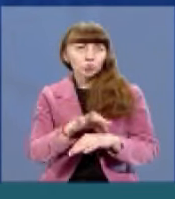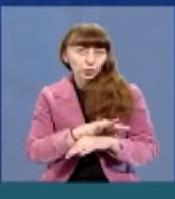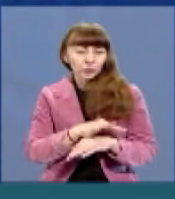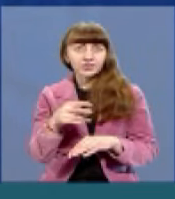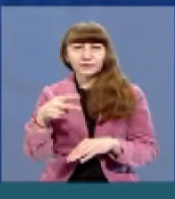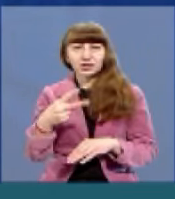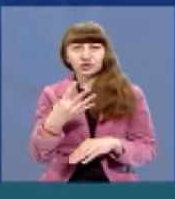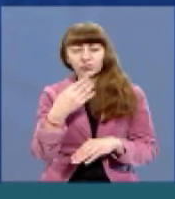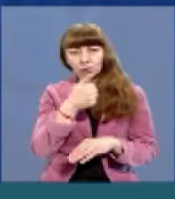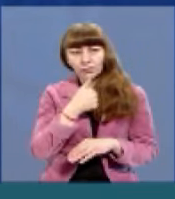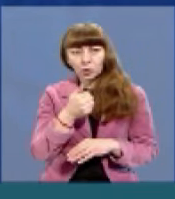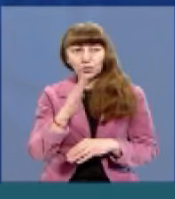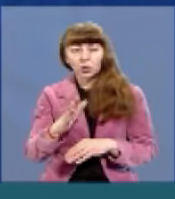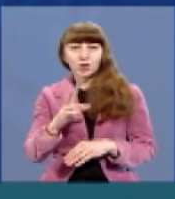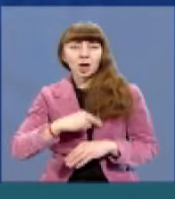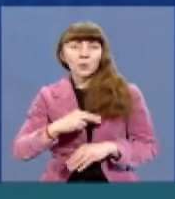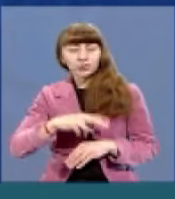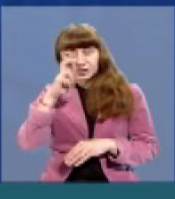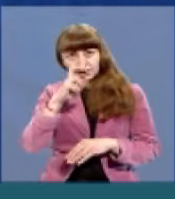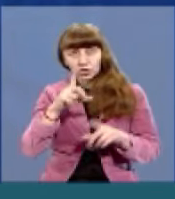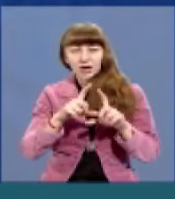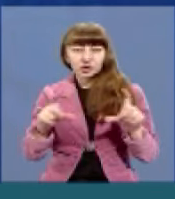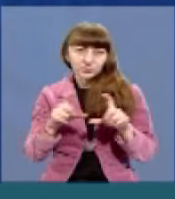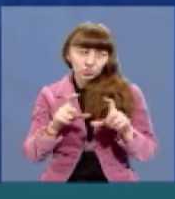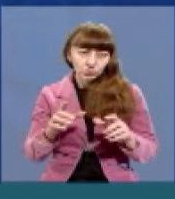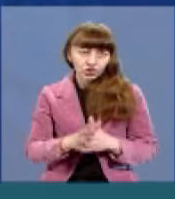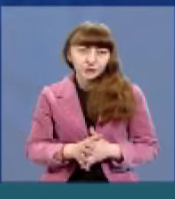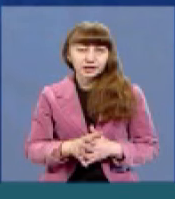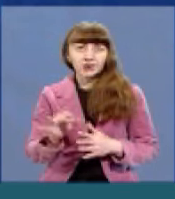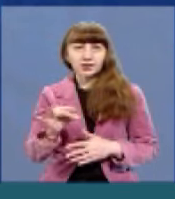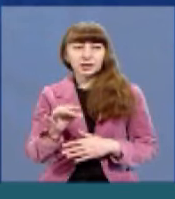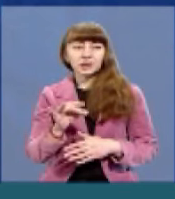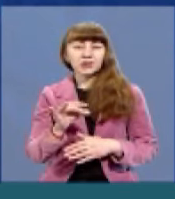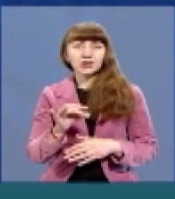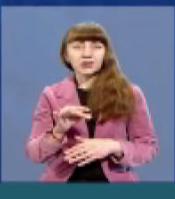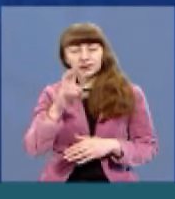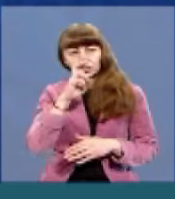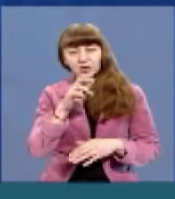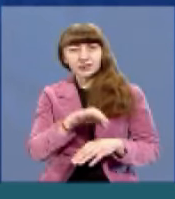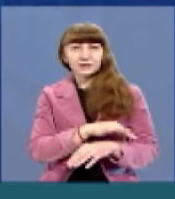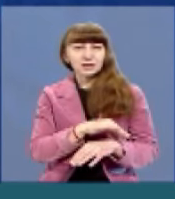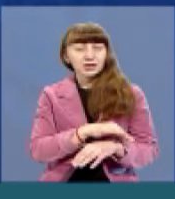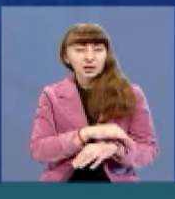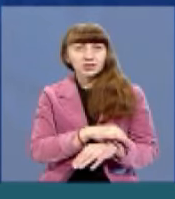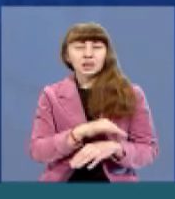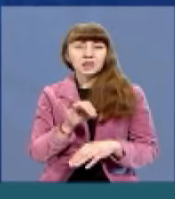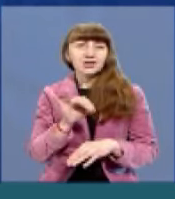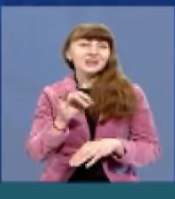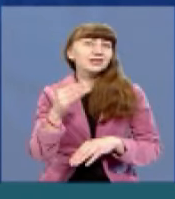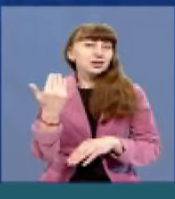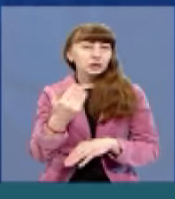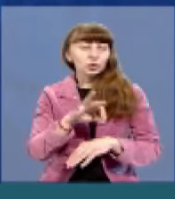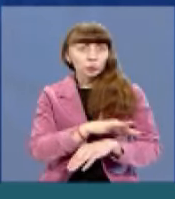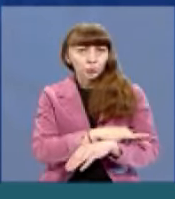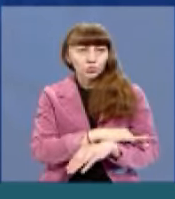С 2024 года по работникам государственных учреждений и квазигосударственного сектора и их супругам. С 2025 года